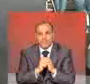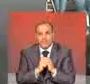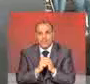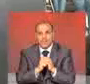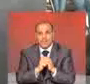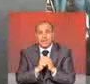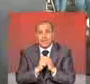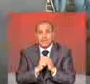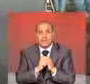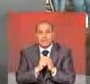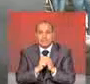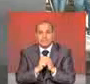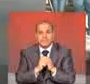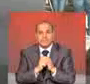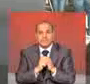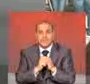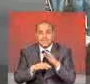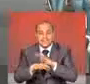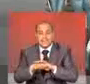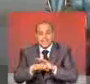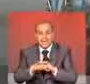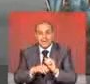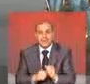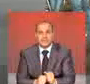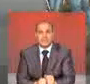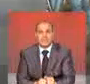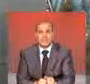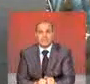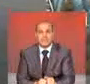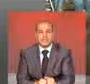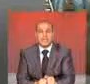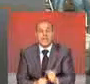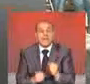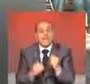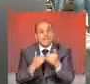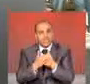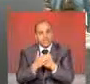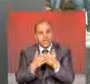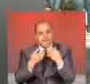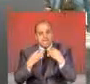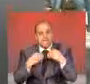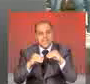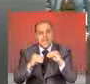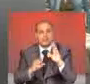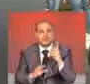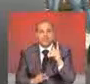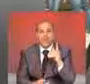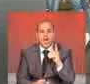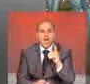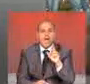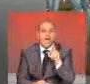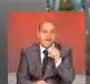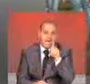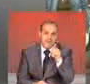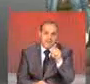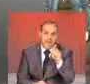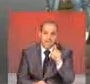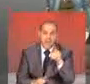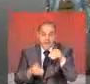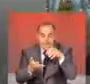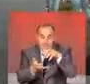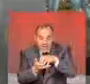الصناعات اليدوية الموجودة في الجزيرة ترويجها يقع في هذا المركز